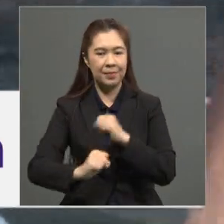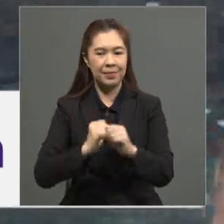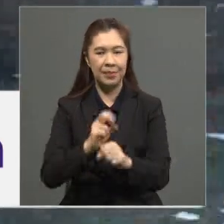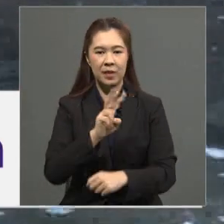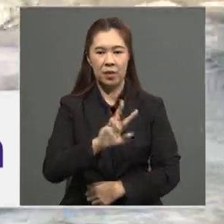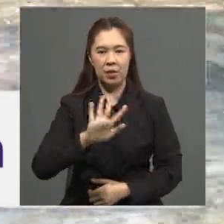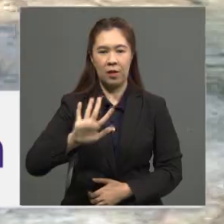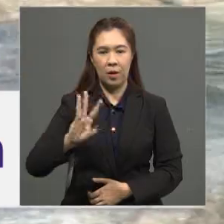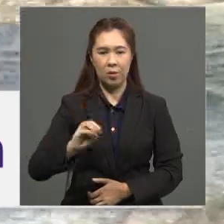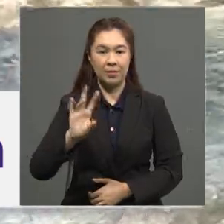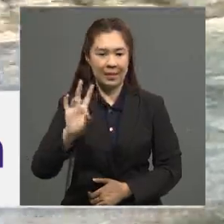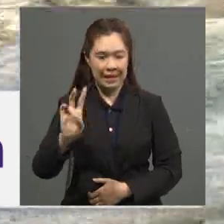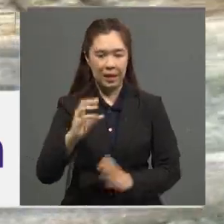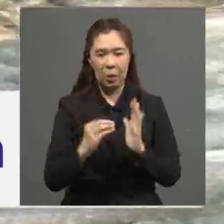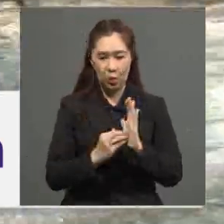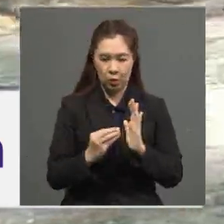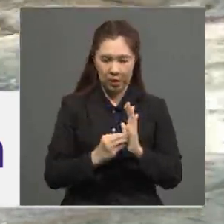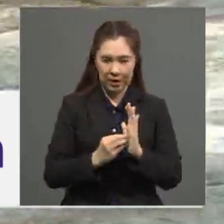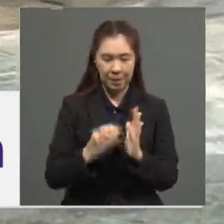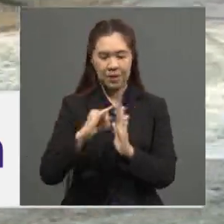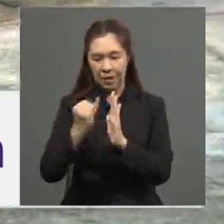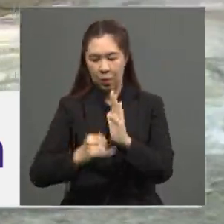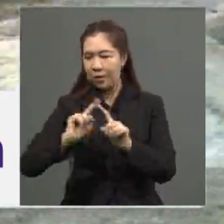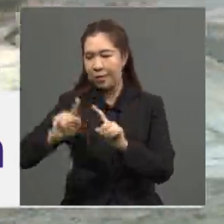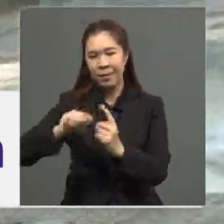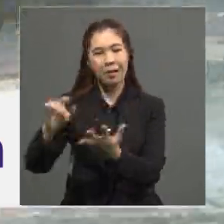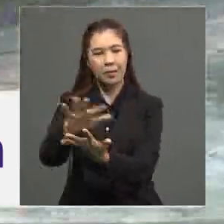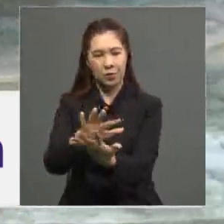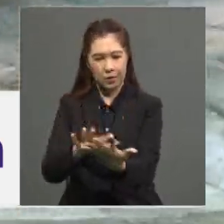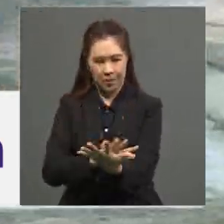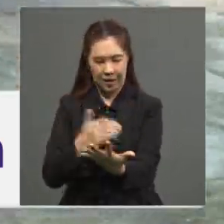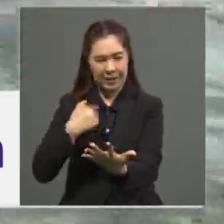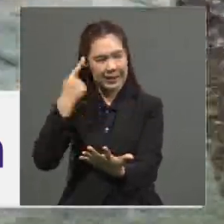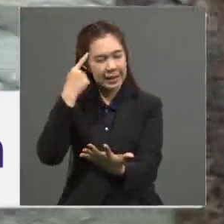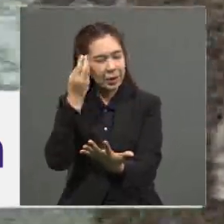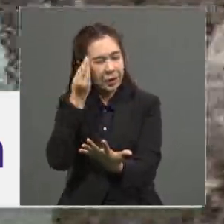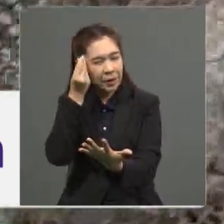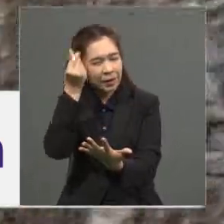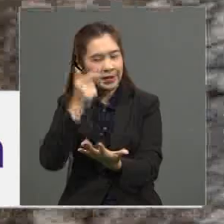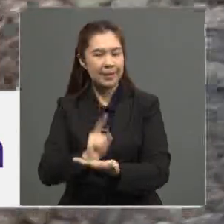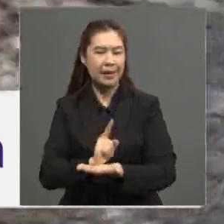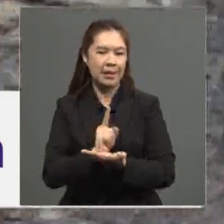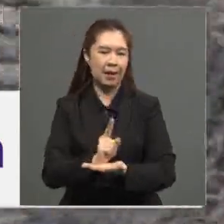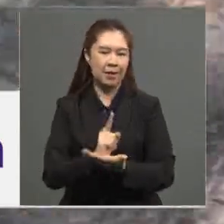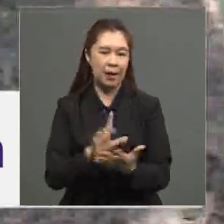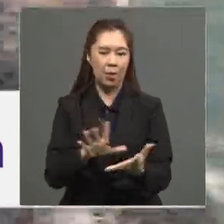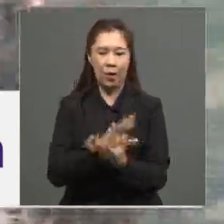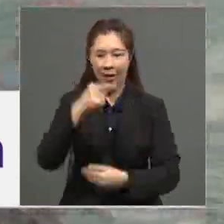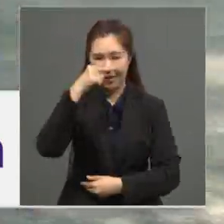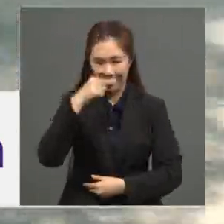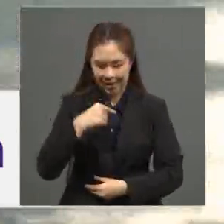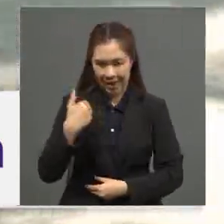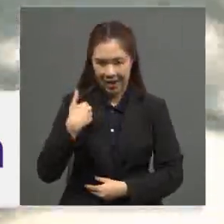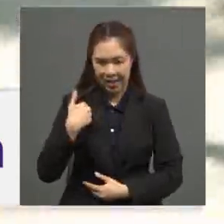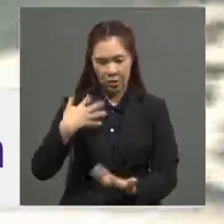2567ในพื้นที่กรุงเทพฯรวมถึงต่างจังหวัดทั่วไทยค่ะภายใต้แนวคิดลอยกระทงวิถีไทยปลอดภัยใส่